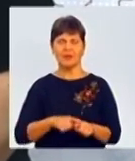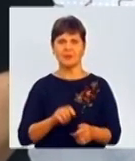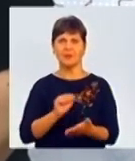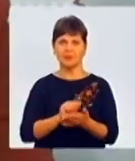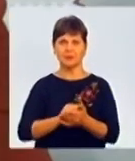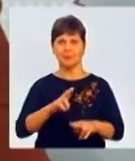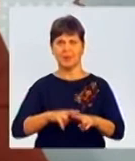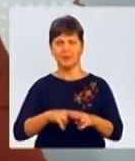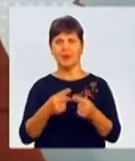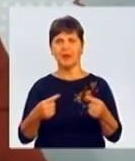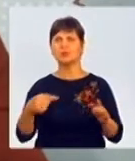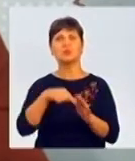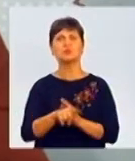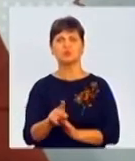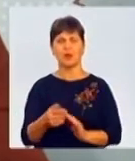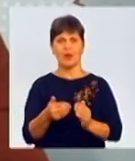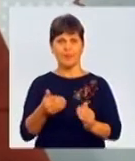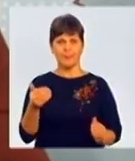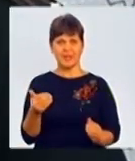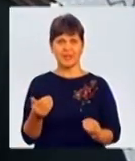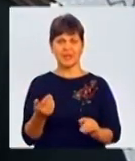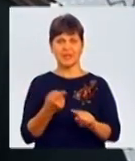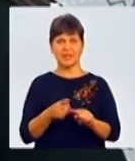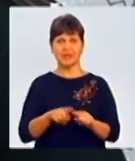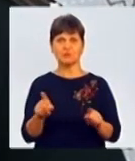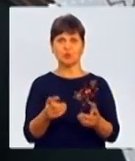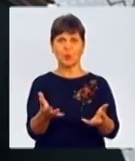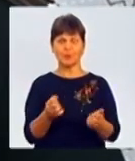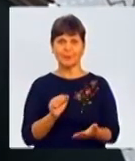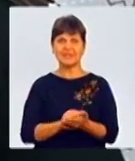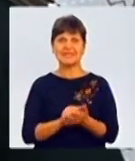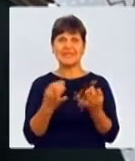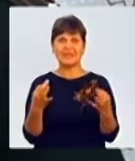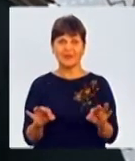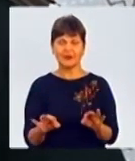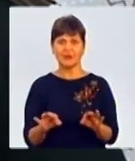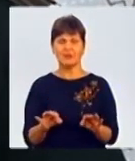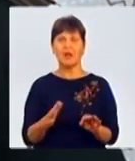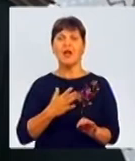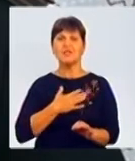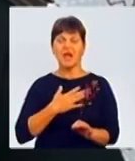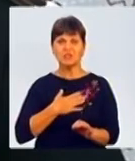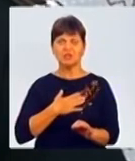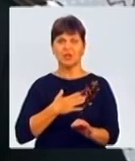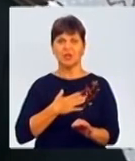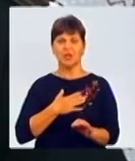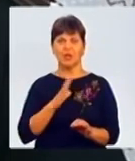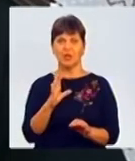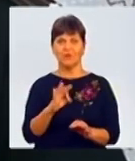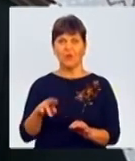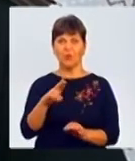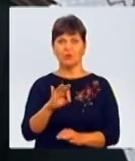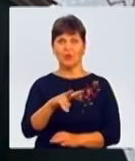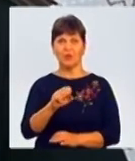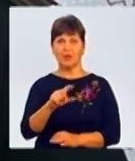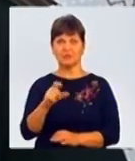звичайно, що це означає? Перед тим, як отримати сертифікат, водолази нашої служби обстежують дно ретельно, очищують